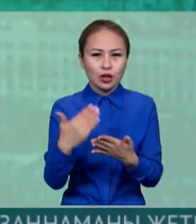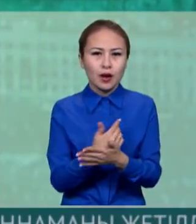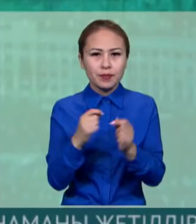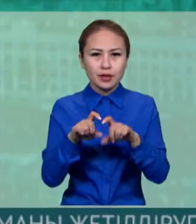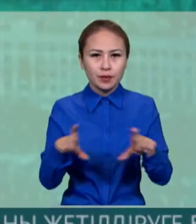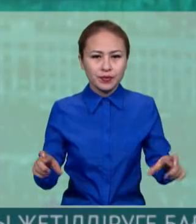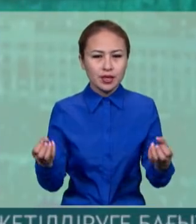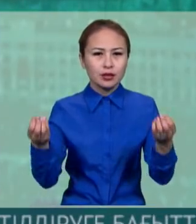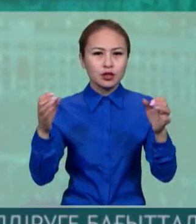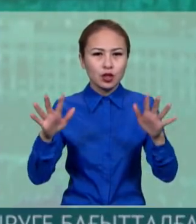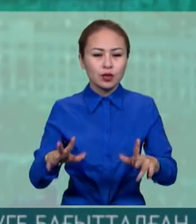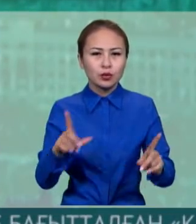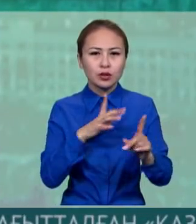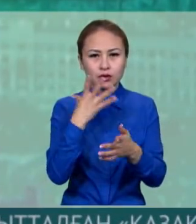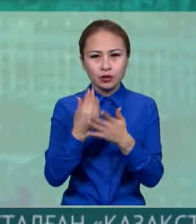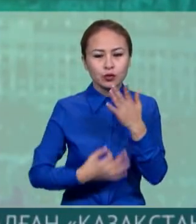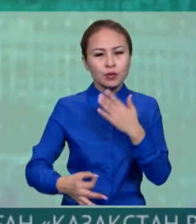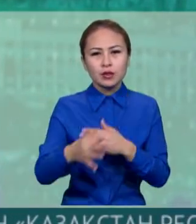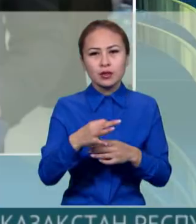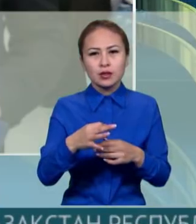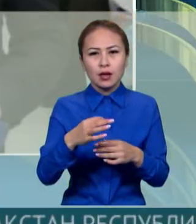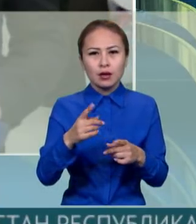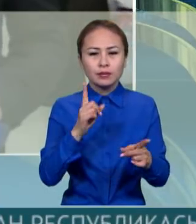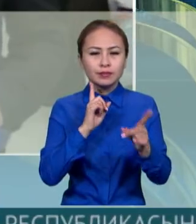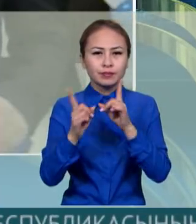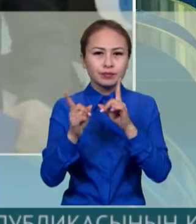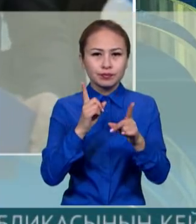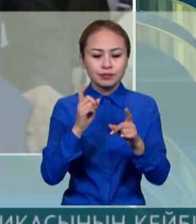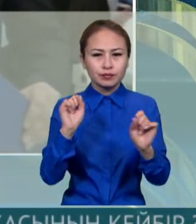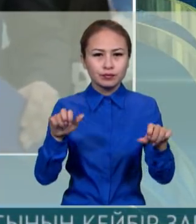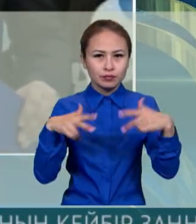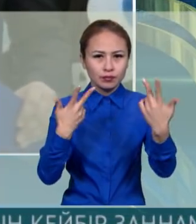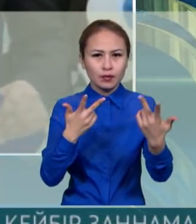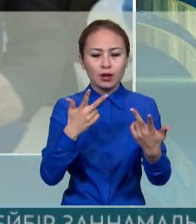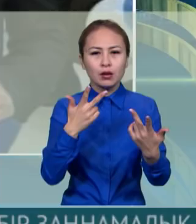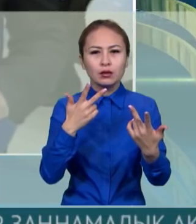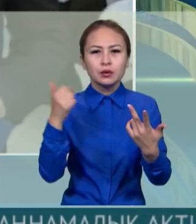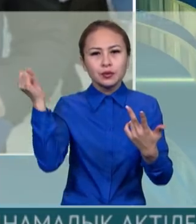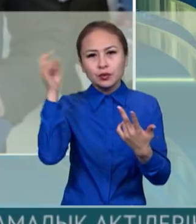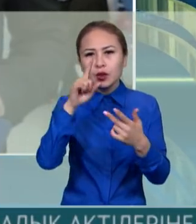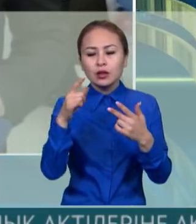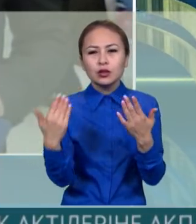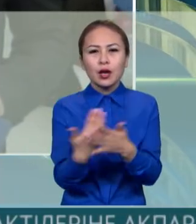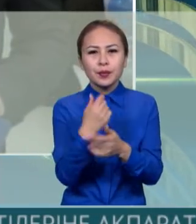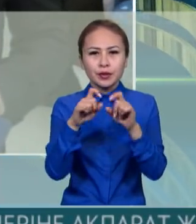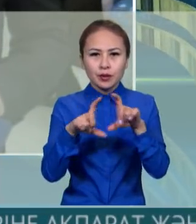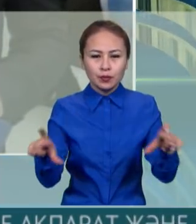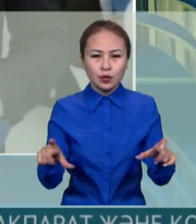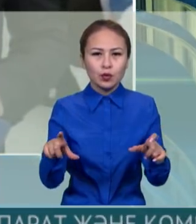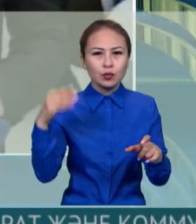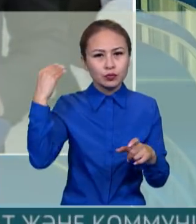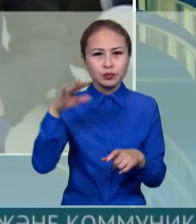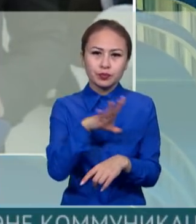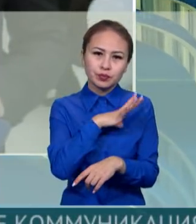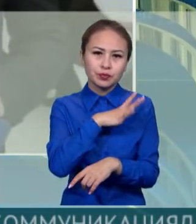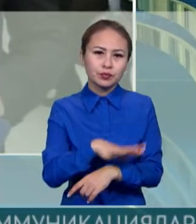мектеп. Салтанатты жиында өңірдегі тілшіміз Мансұр Есқожинда бар. Мансұр, жаңа мектептегі алғашқы қоңырау соғылды